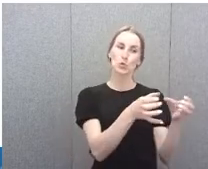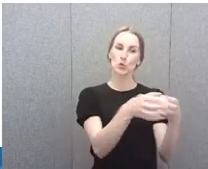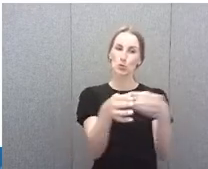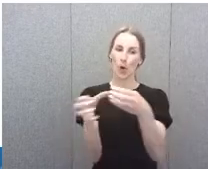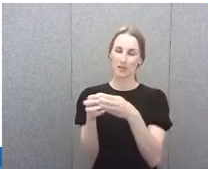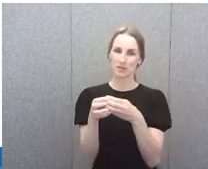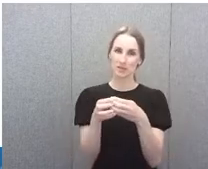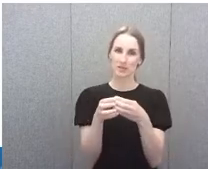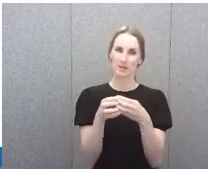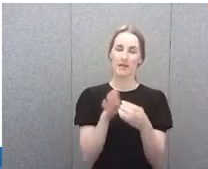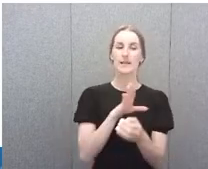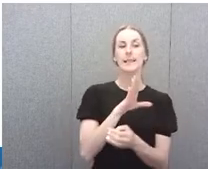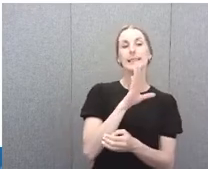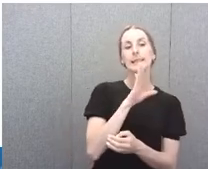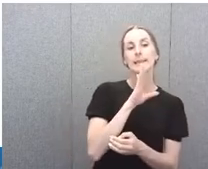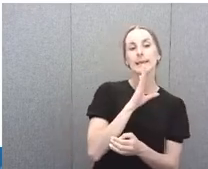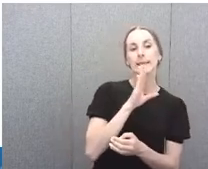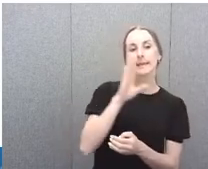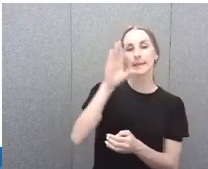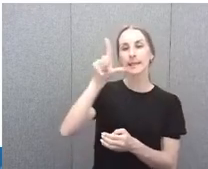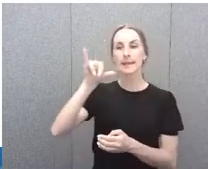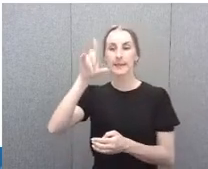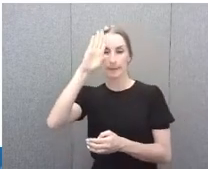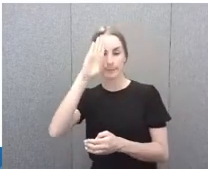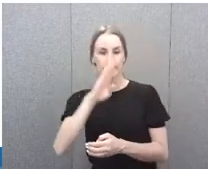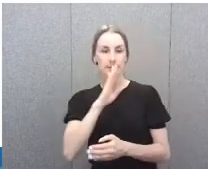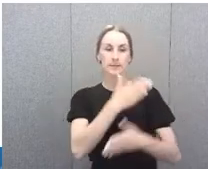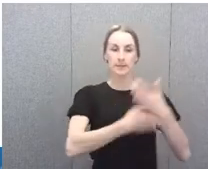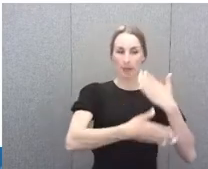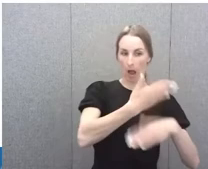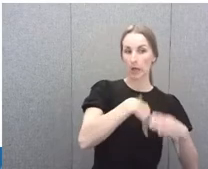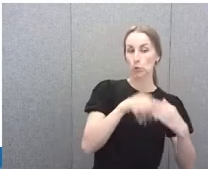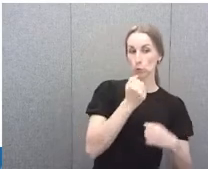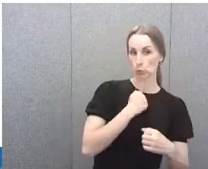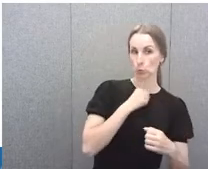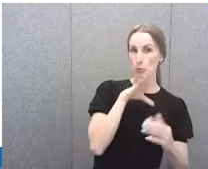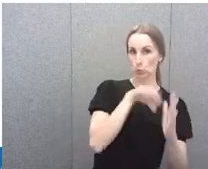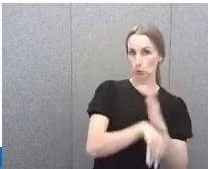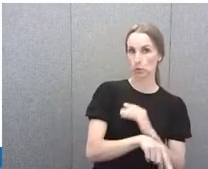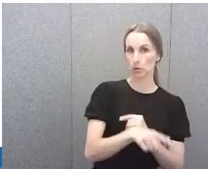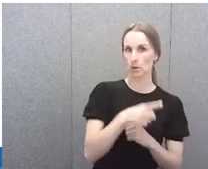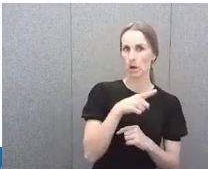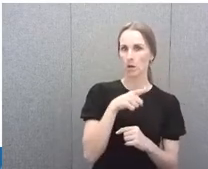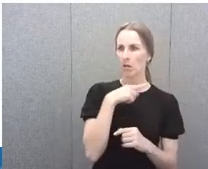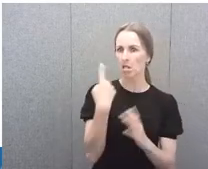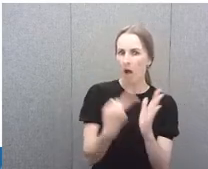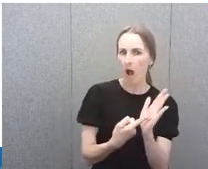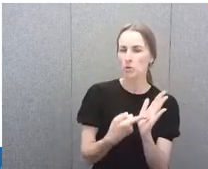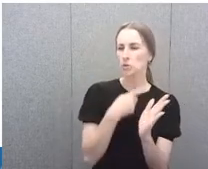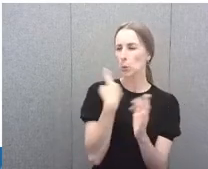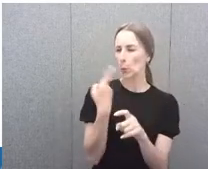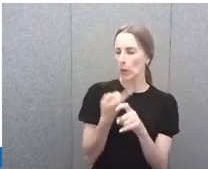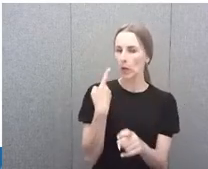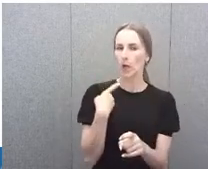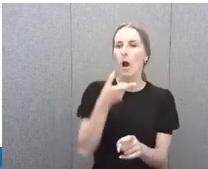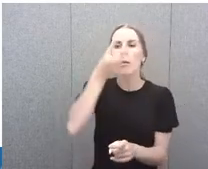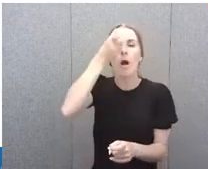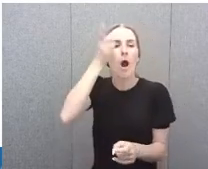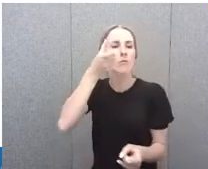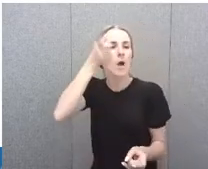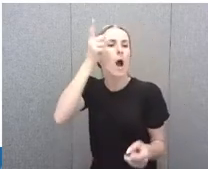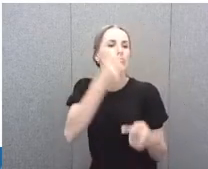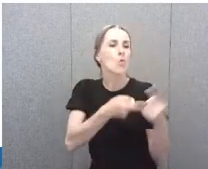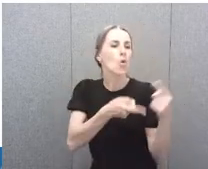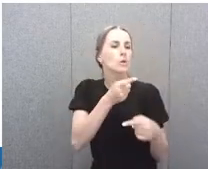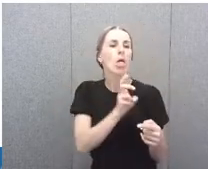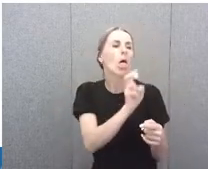признакам. И меня тоже сортировали по полу, потому что я женщина, по инвалидности, у меня есть инвалидность. И меня не